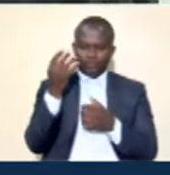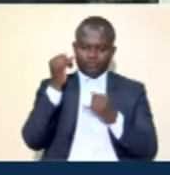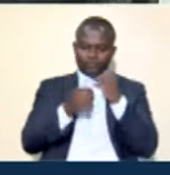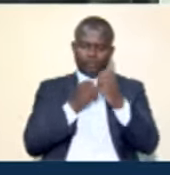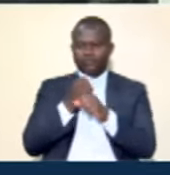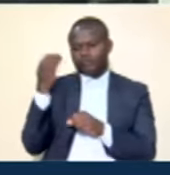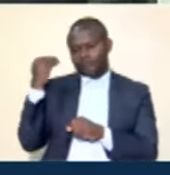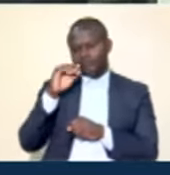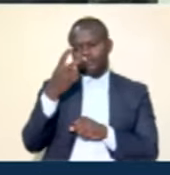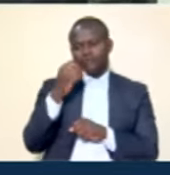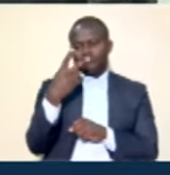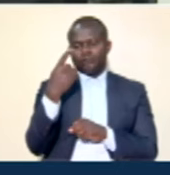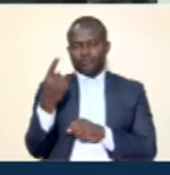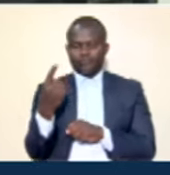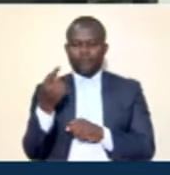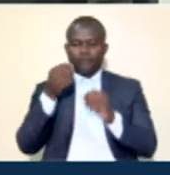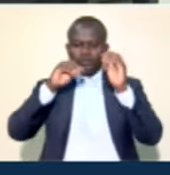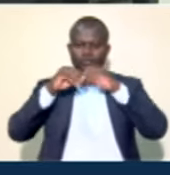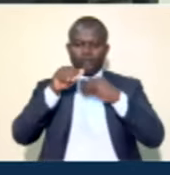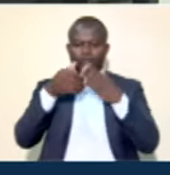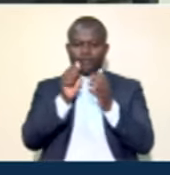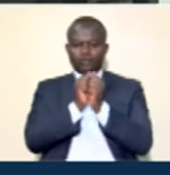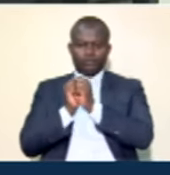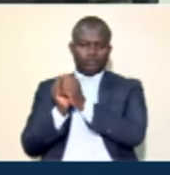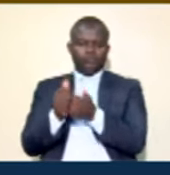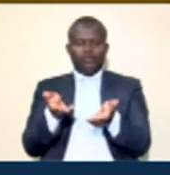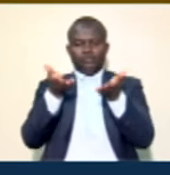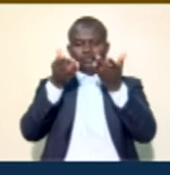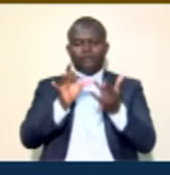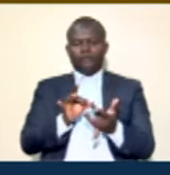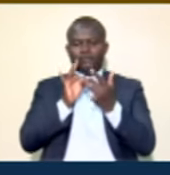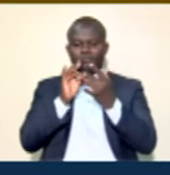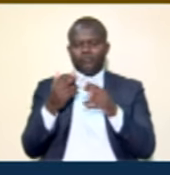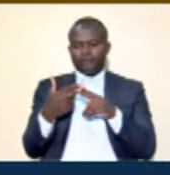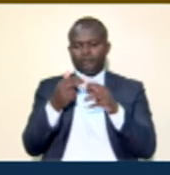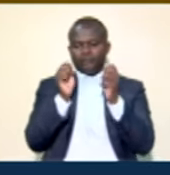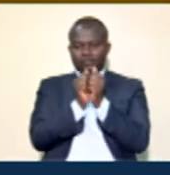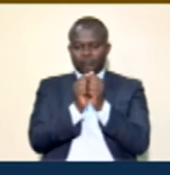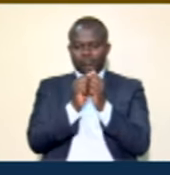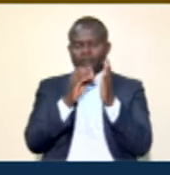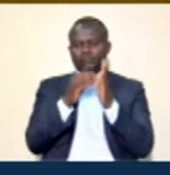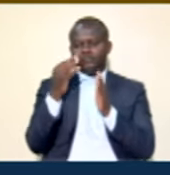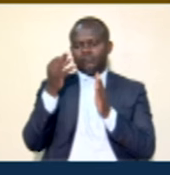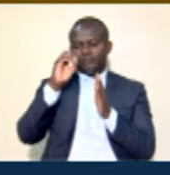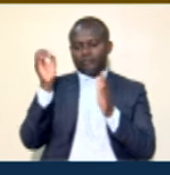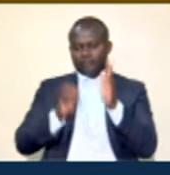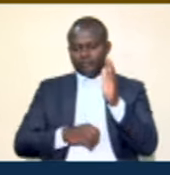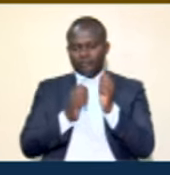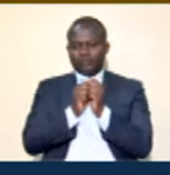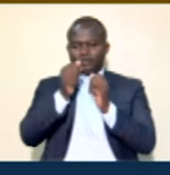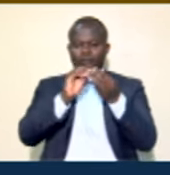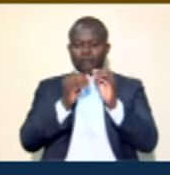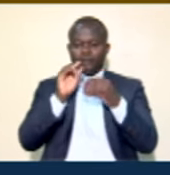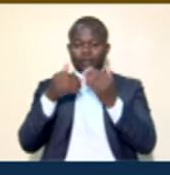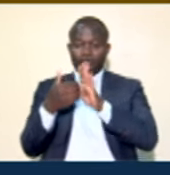ushize wa 2021 umusaruro mbumbe wazamutse by'umwihariko ku gipimo cya 10.3%. Iyi